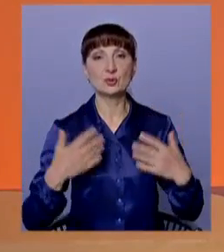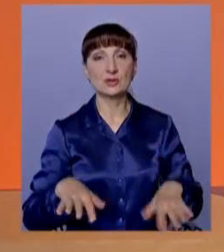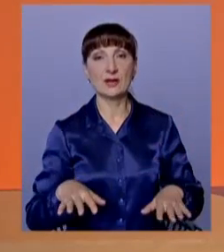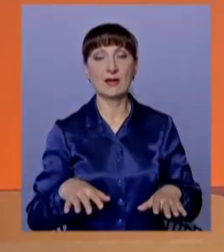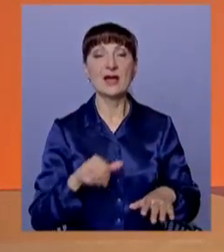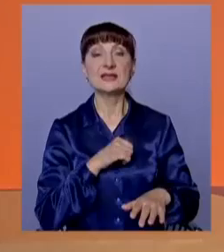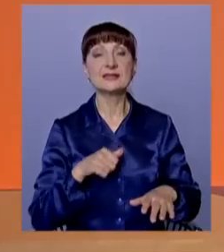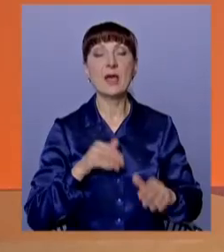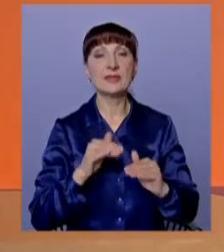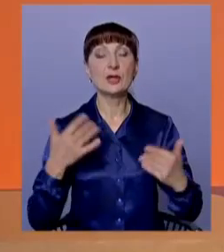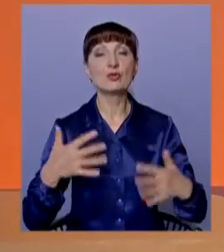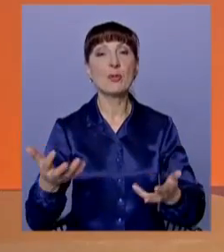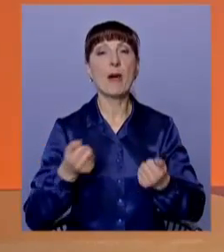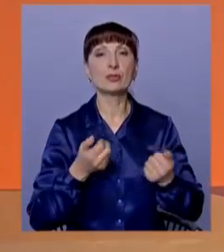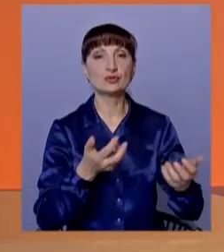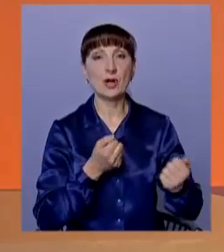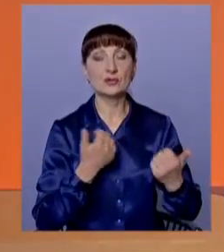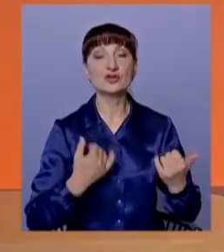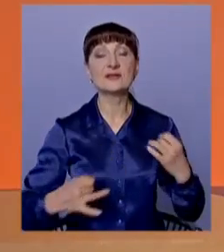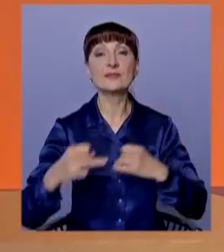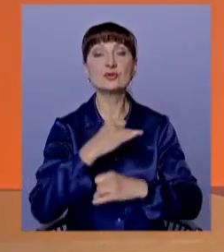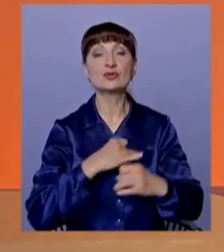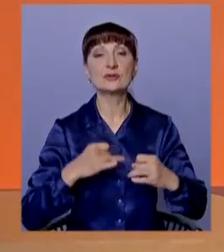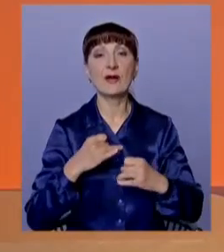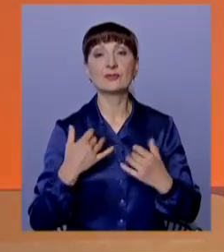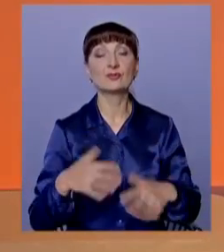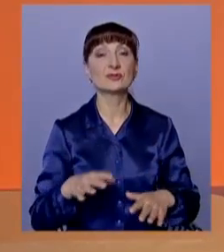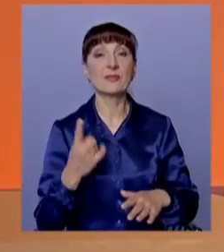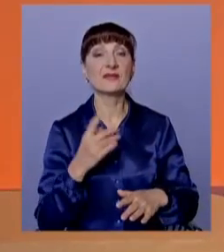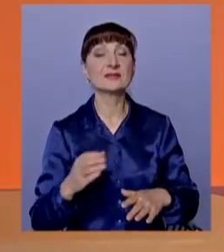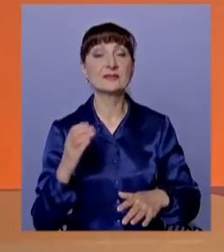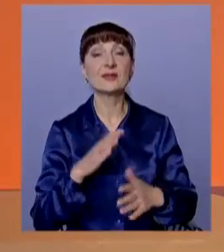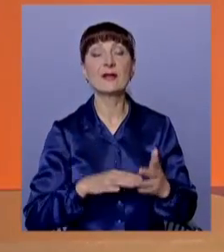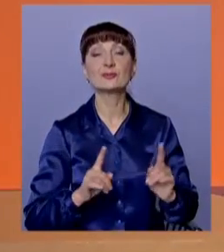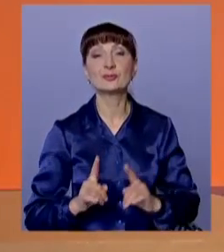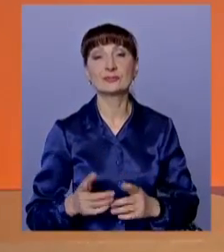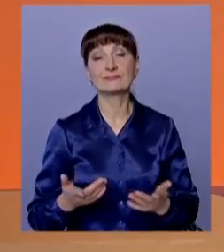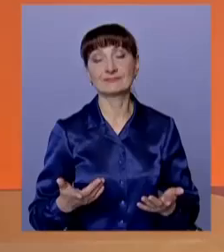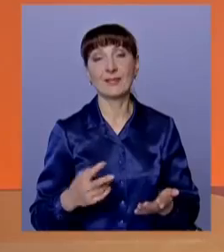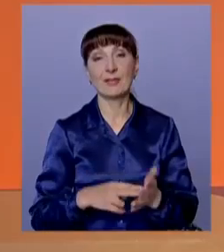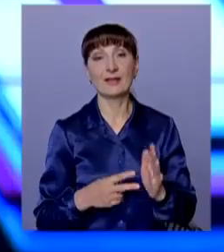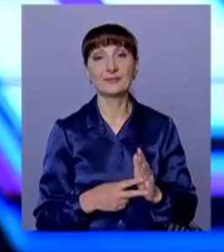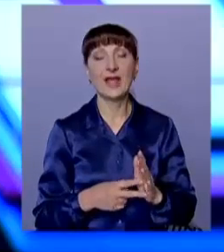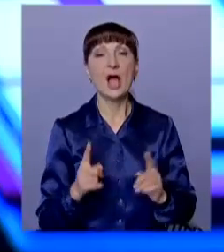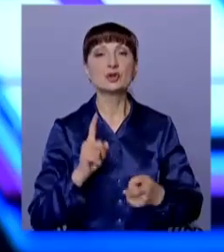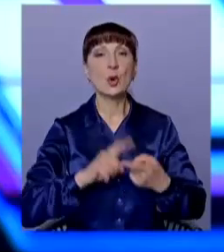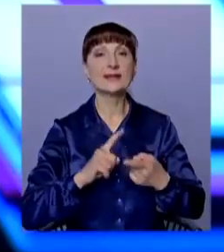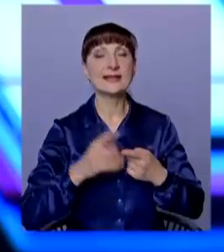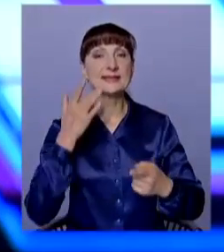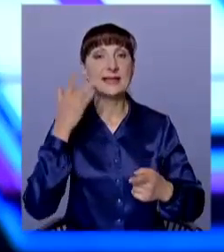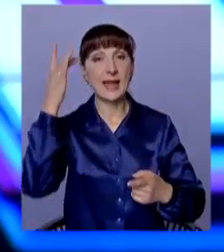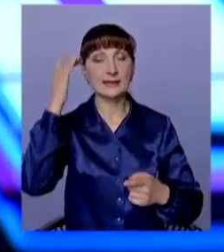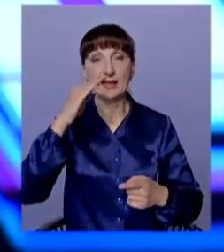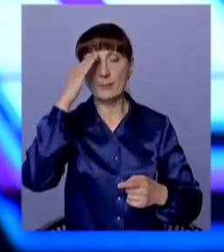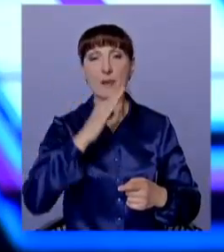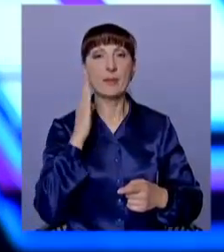сами учащиеся. И вот сейчас обсуждается линейка уже 1 сентября. Угу. Вообще, что касается именно лета, для родителей